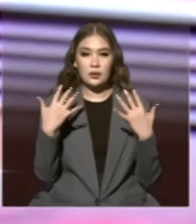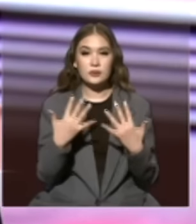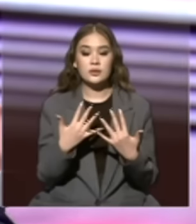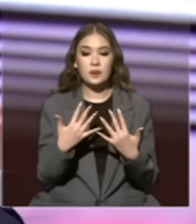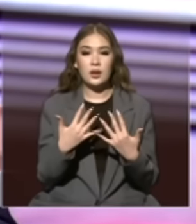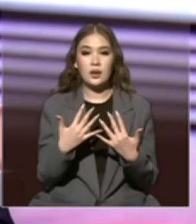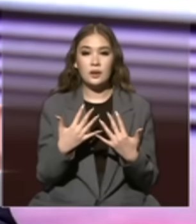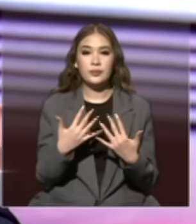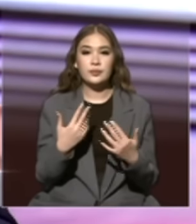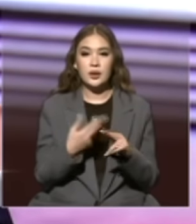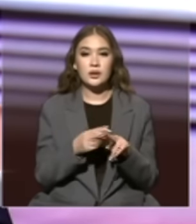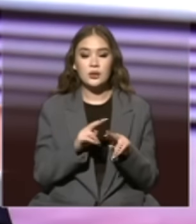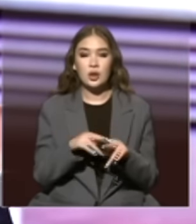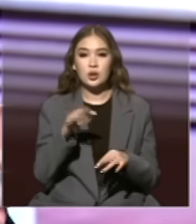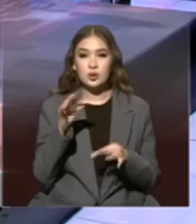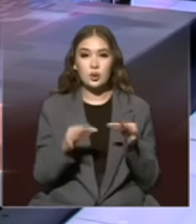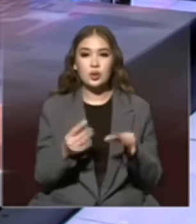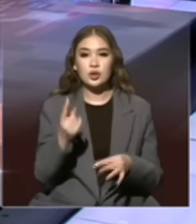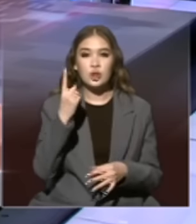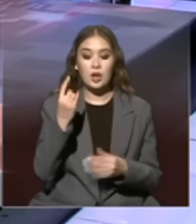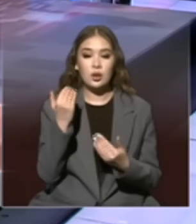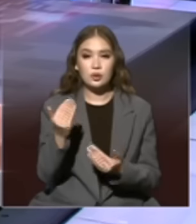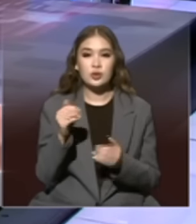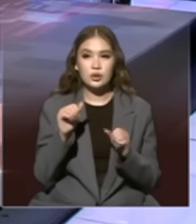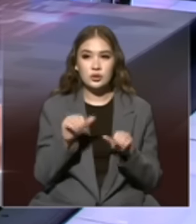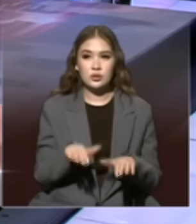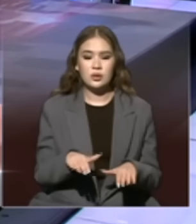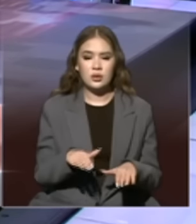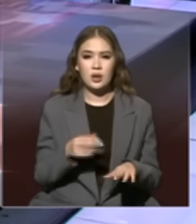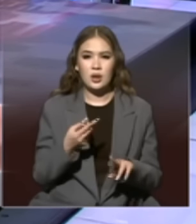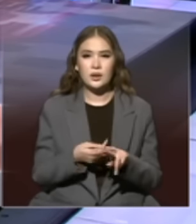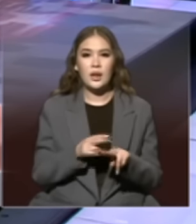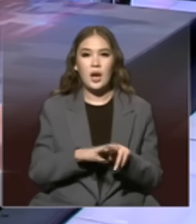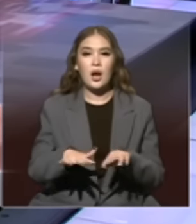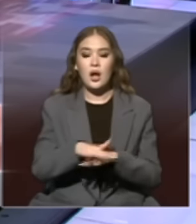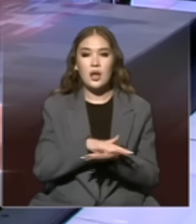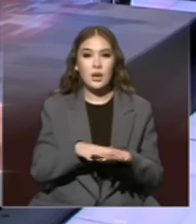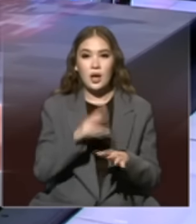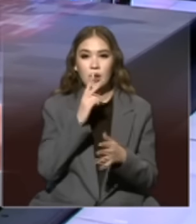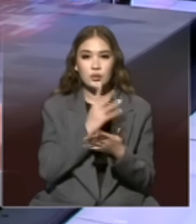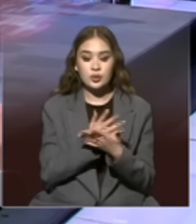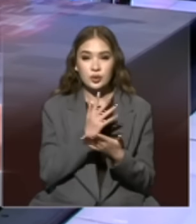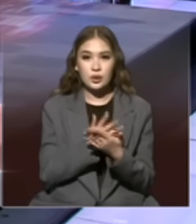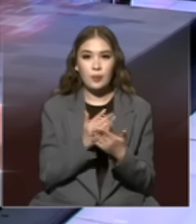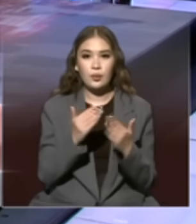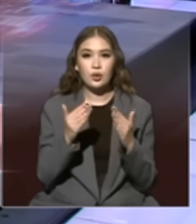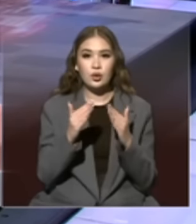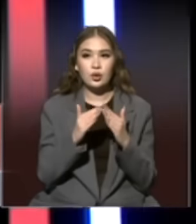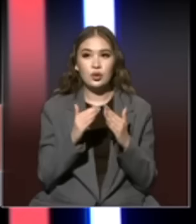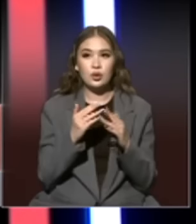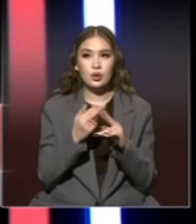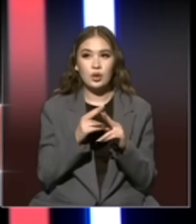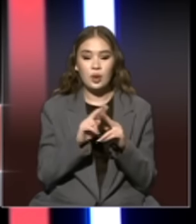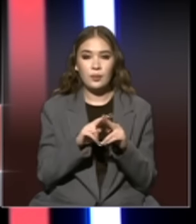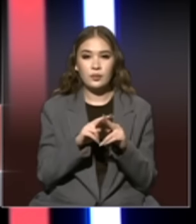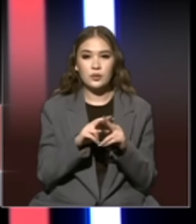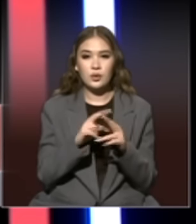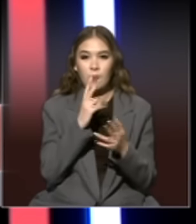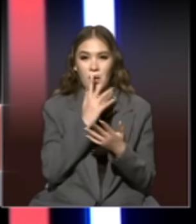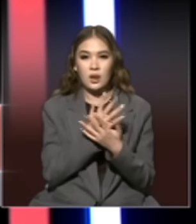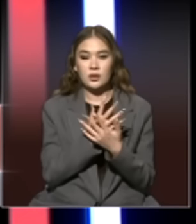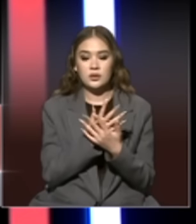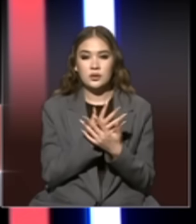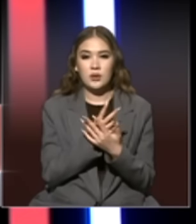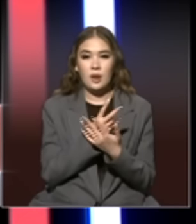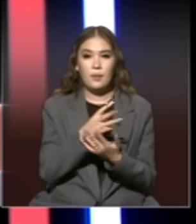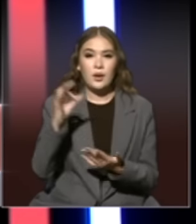сырттан жоғарғы соттың шешімімен бұны халыққа көрсетіп, оны үйіне апарып берді. Өздері мысалы ашық сот мәжілісі болған мен халық